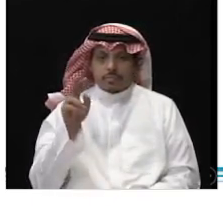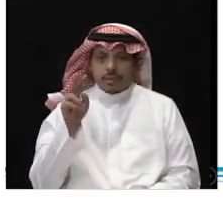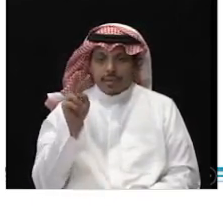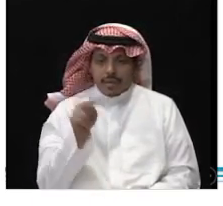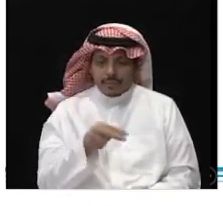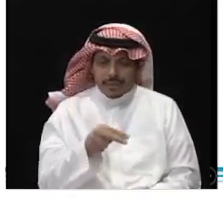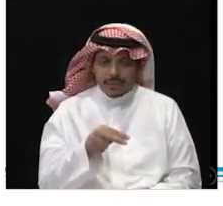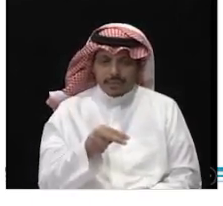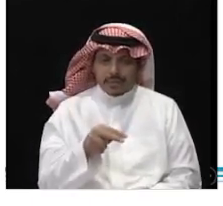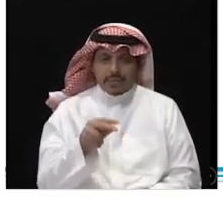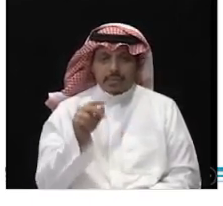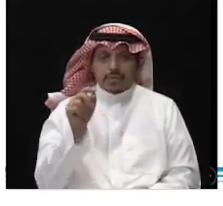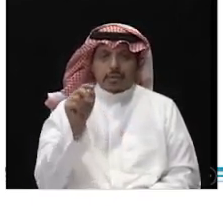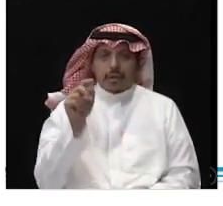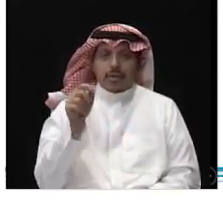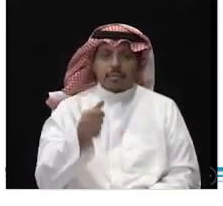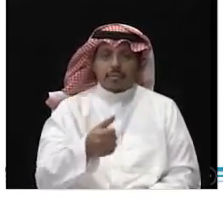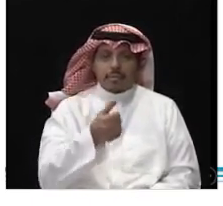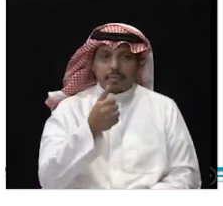كتاب،